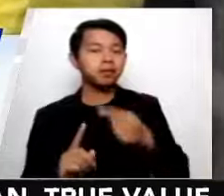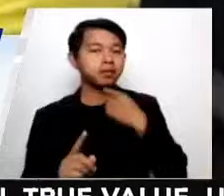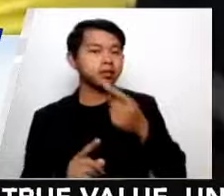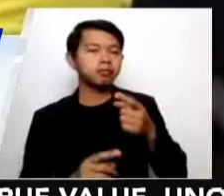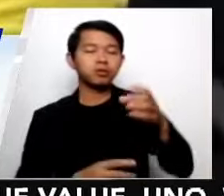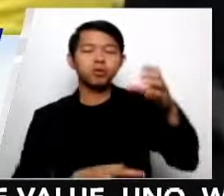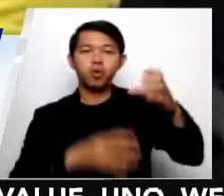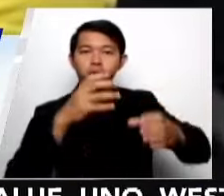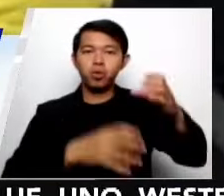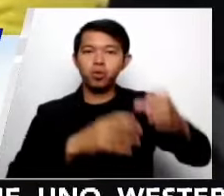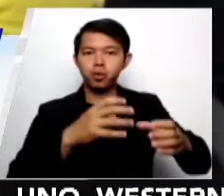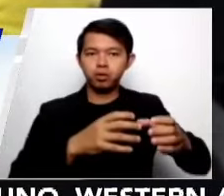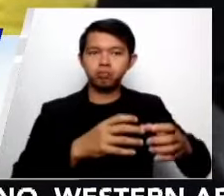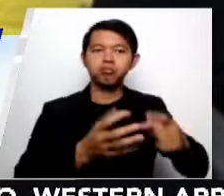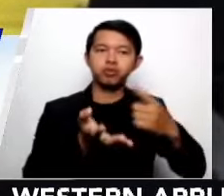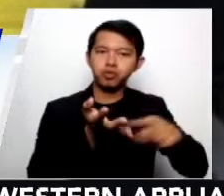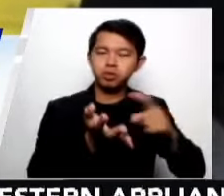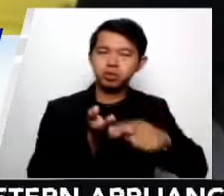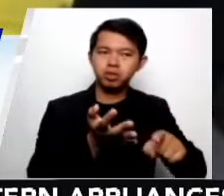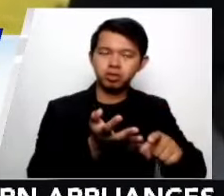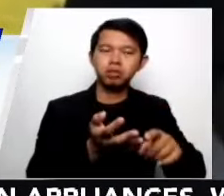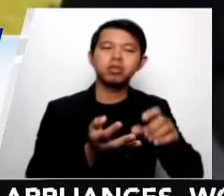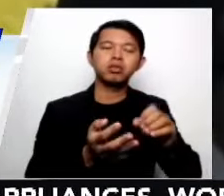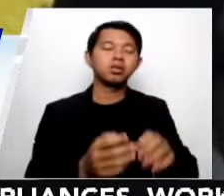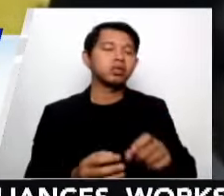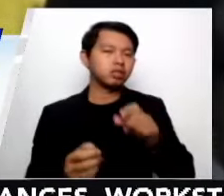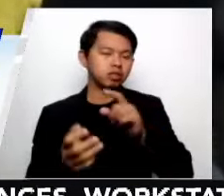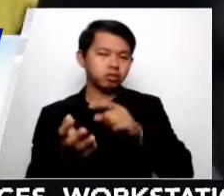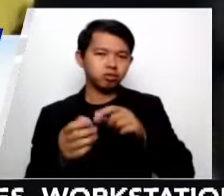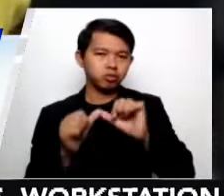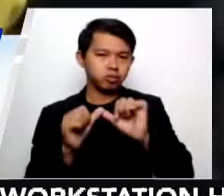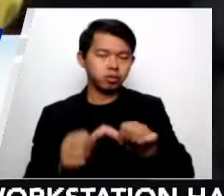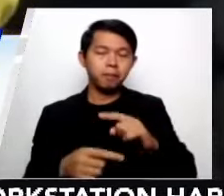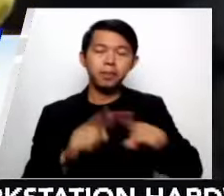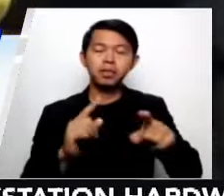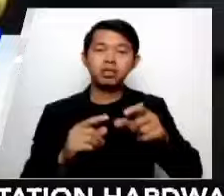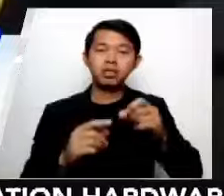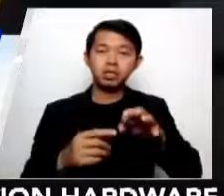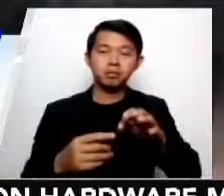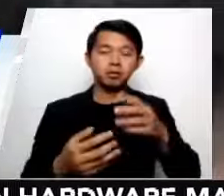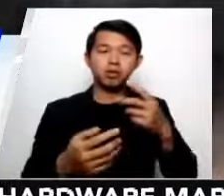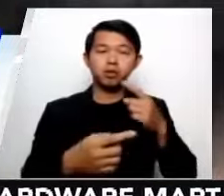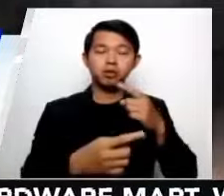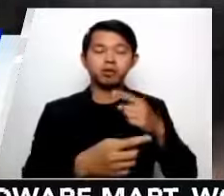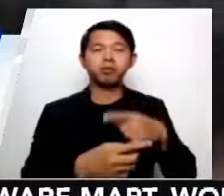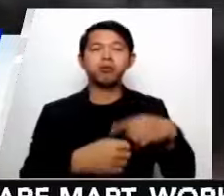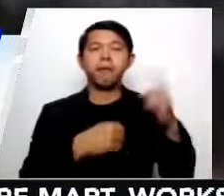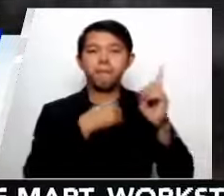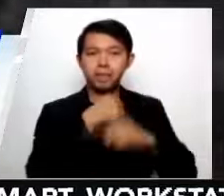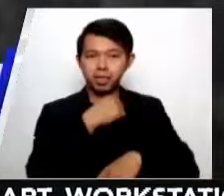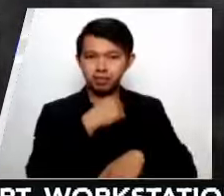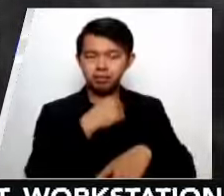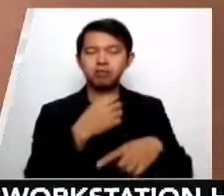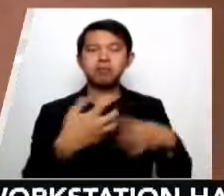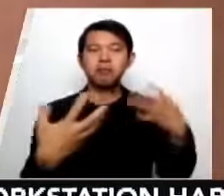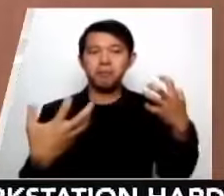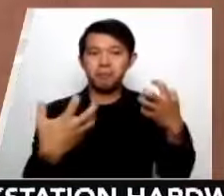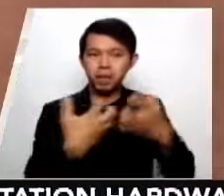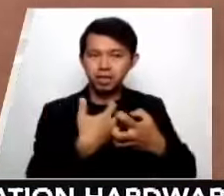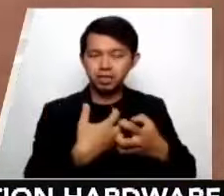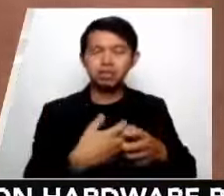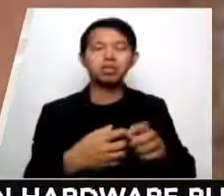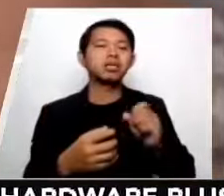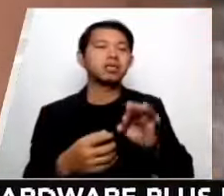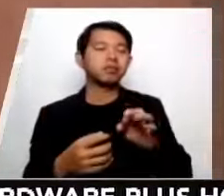4. At kung lumabas na pasok na ito sa kanilang sentensya, dapat palayaan daw agad sila. Na-acquit naman si Staff Sergeant Antonio